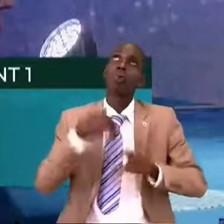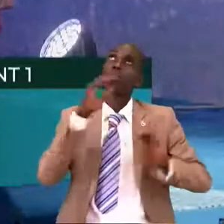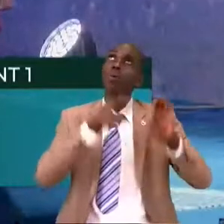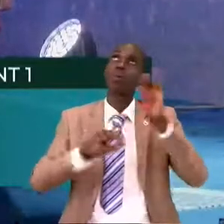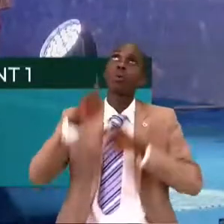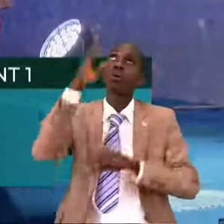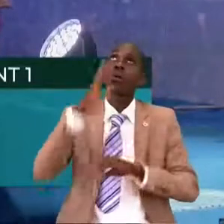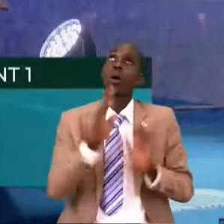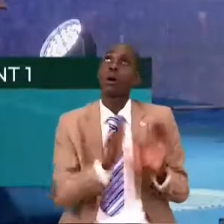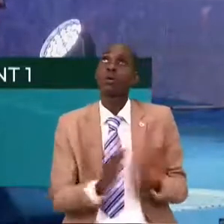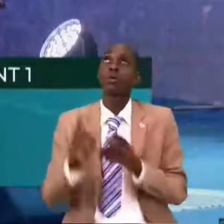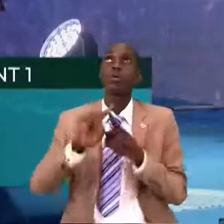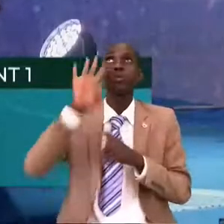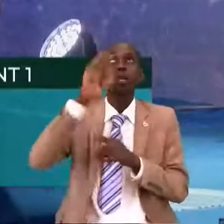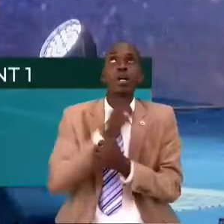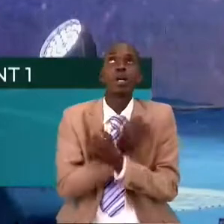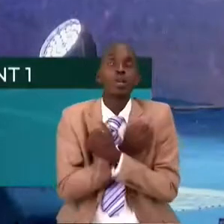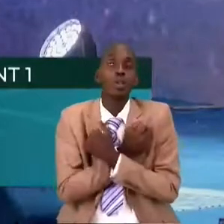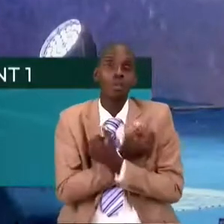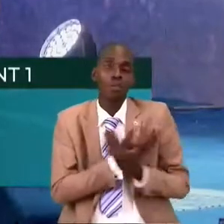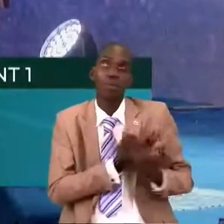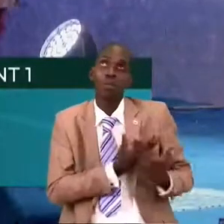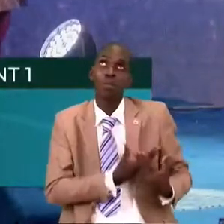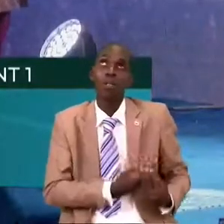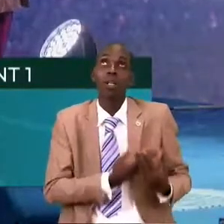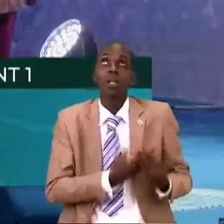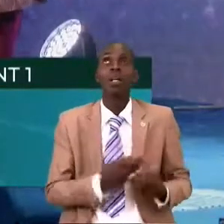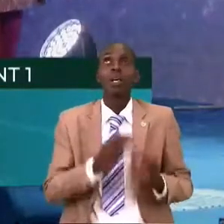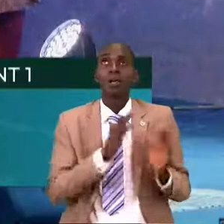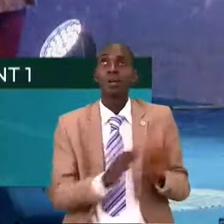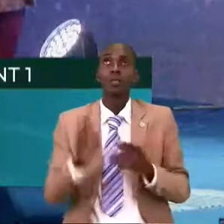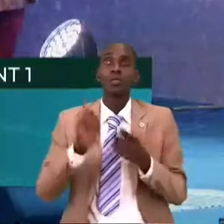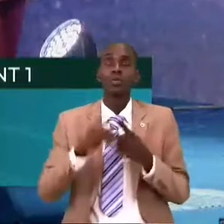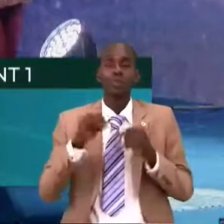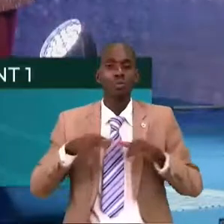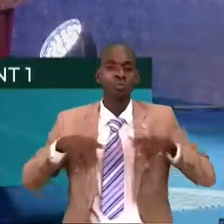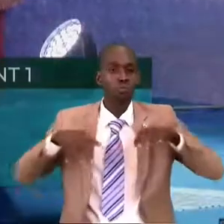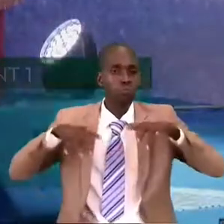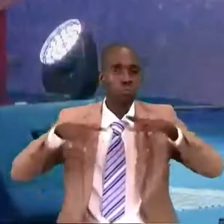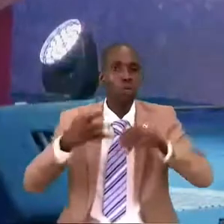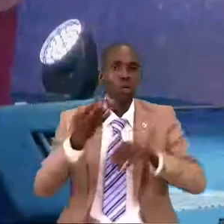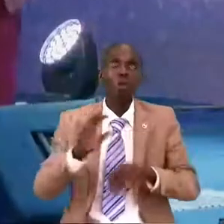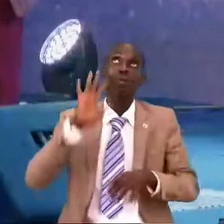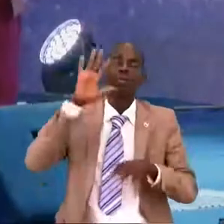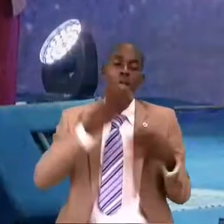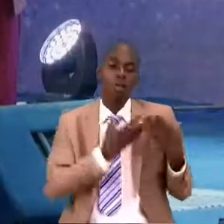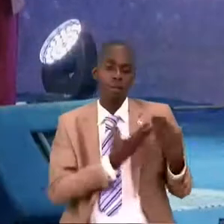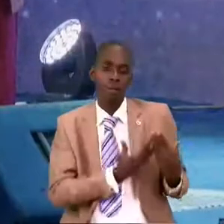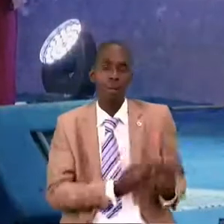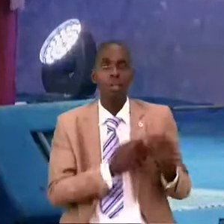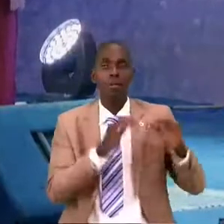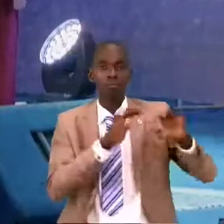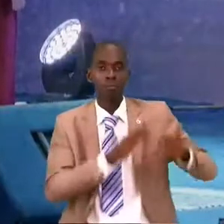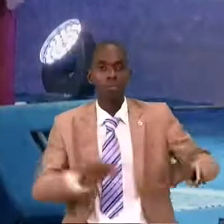grande miséricorde. Efface mes transgressions.